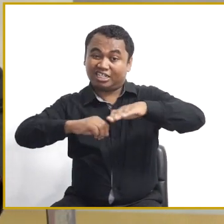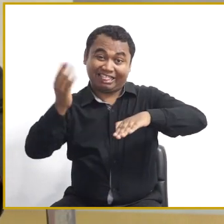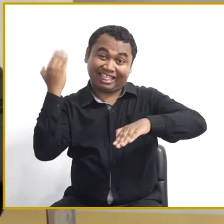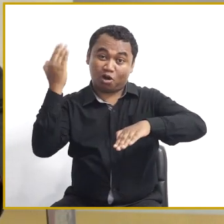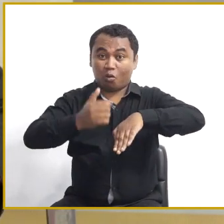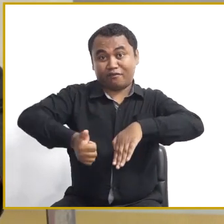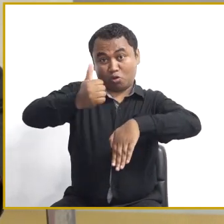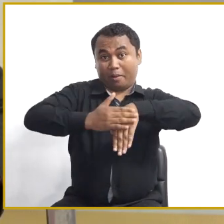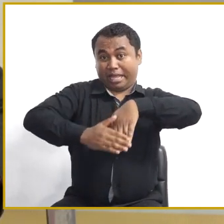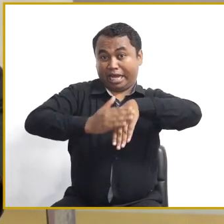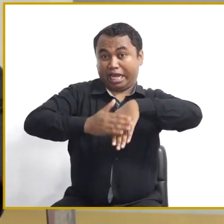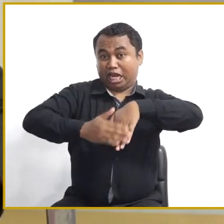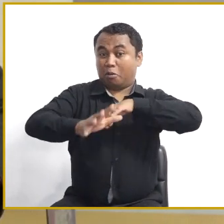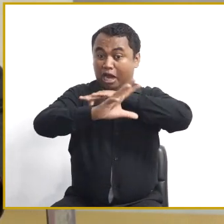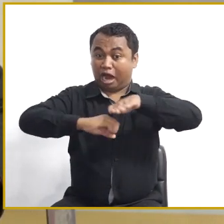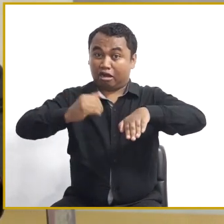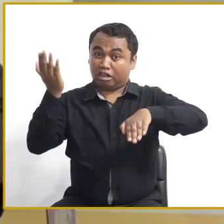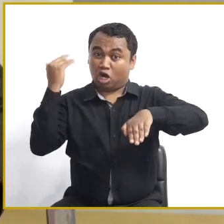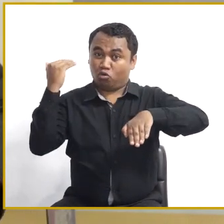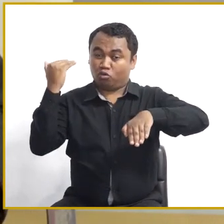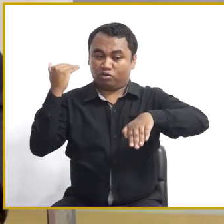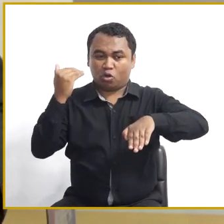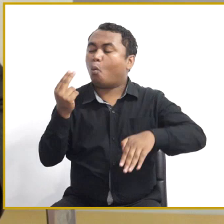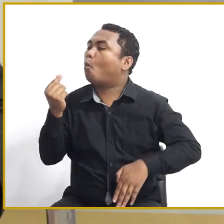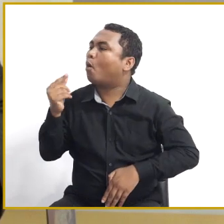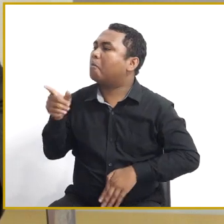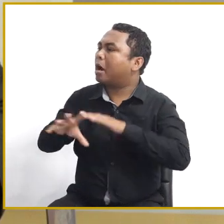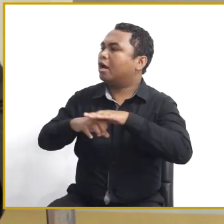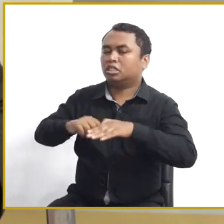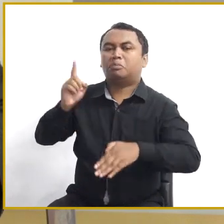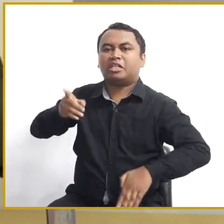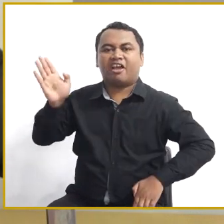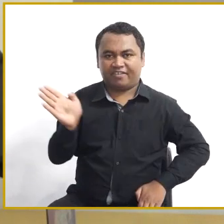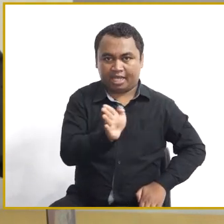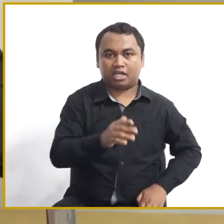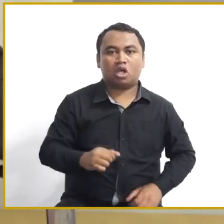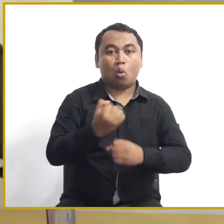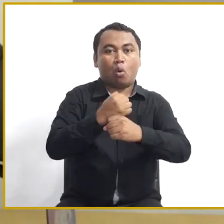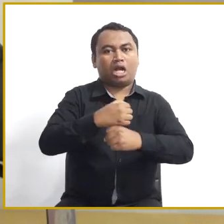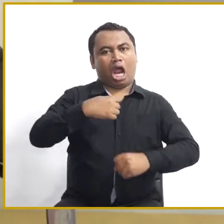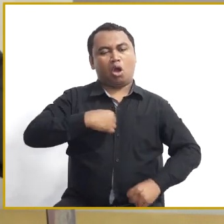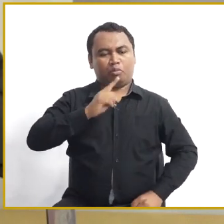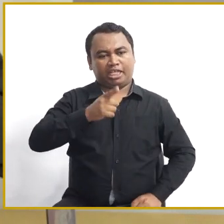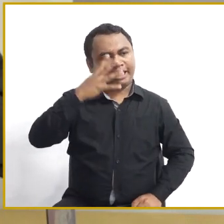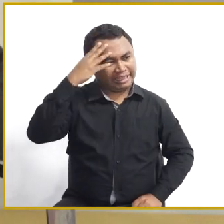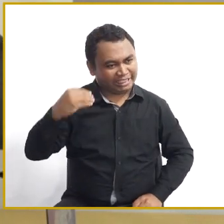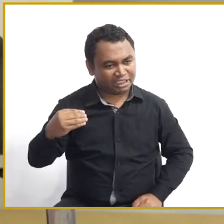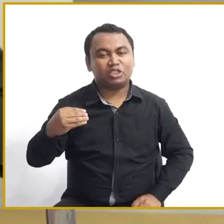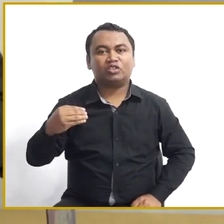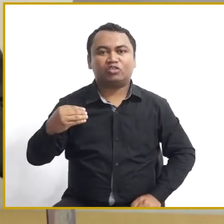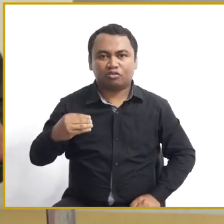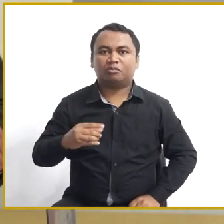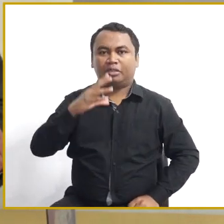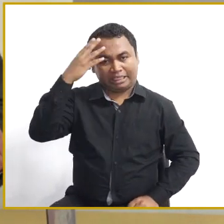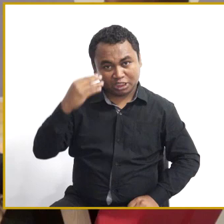mihitsy ndraharaham-pirenena. Zay nanao fahadisoana za zao raha iteny hoe diso Abraham, diso